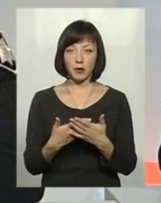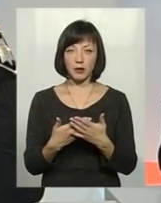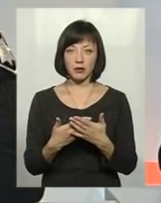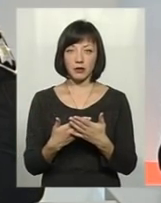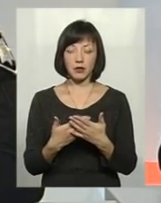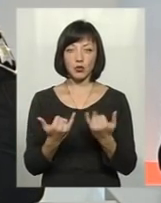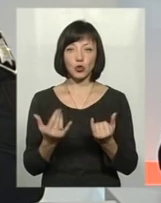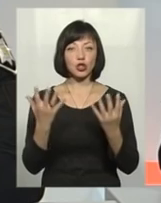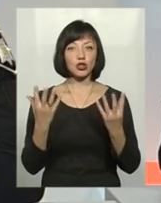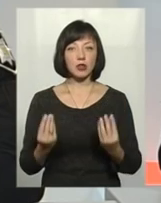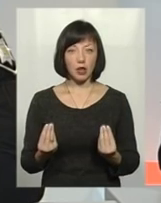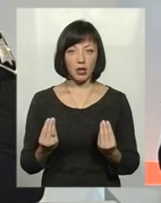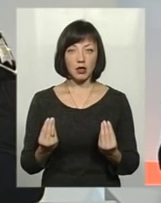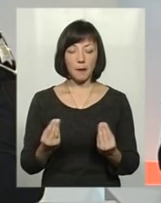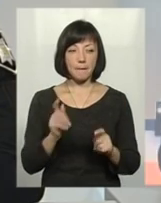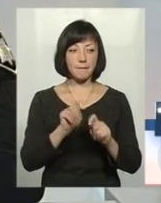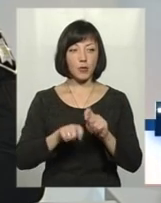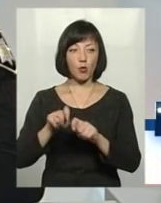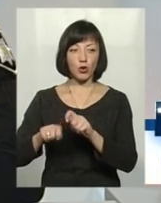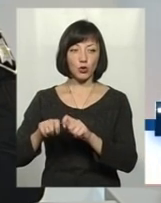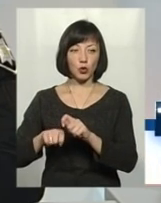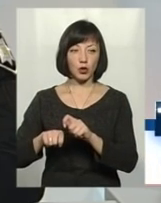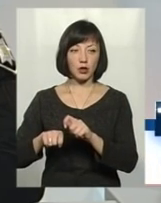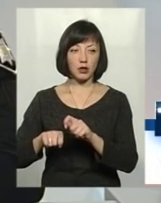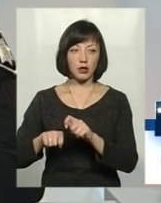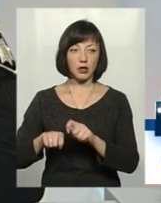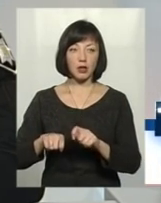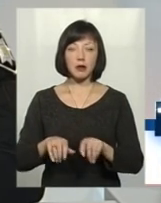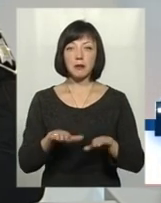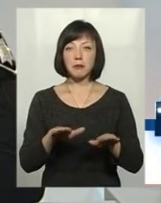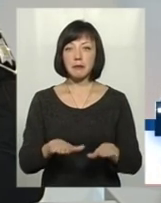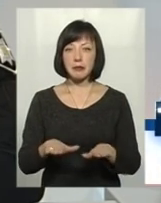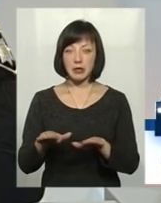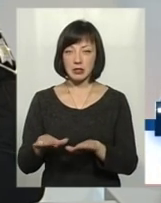на сьогоднішній день і промоніторити місце в